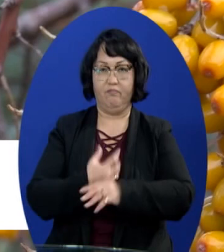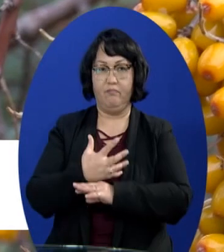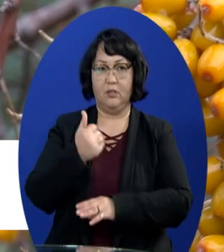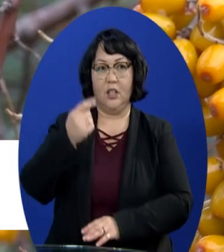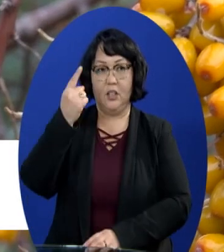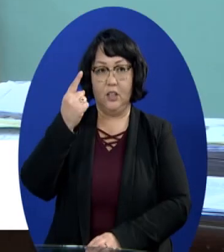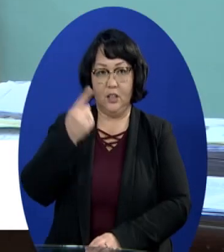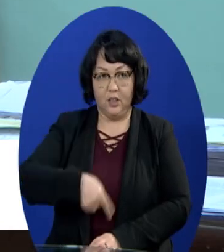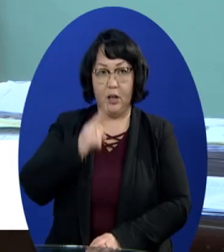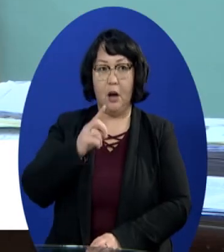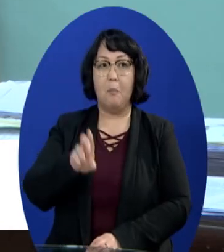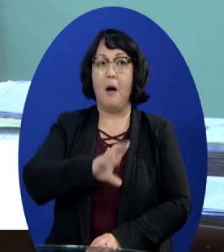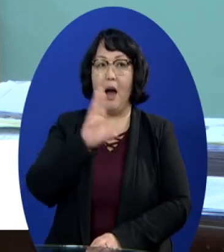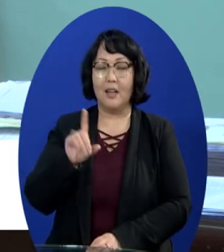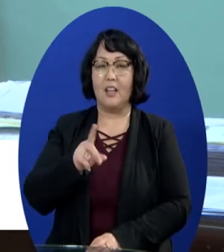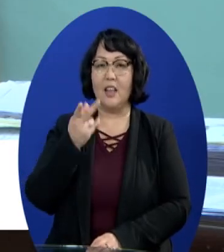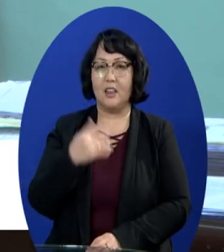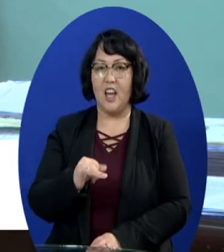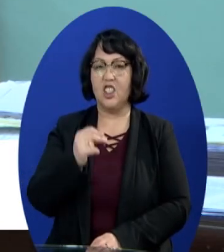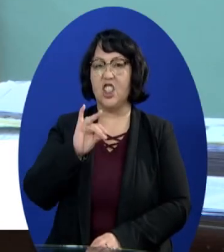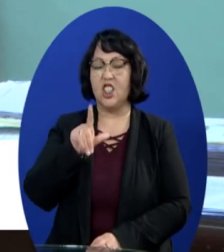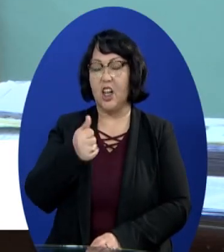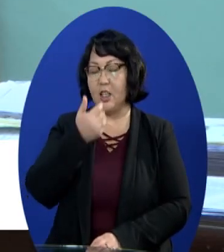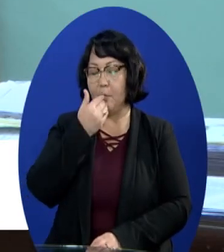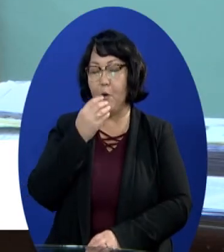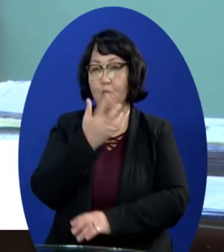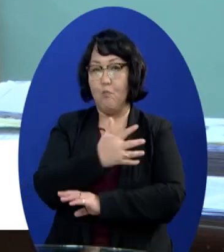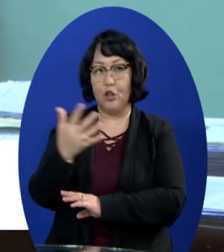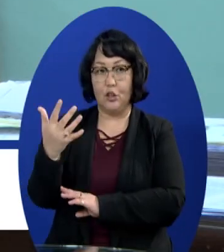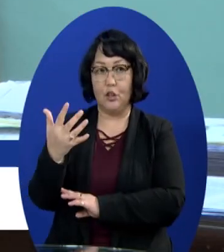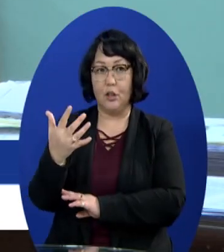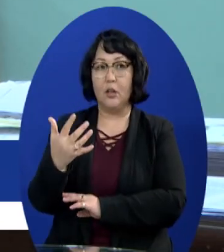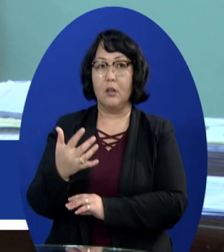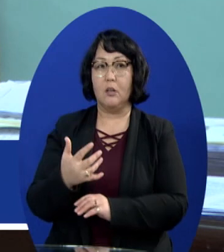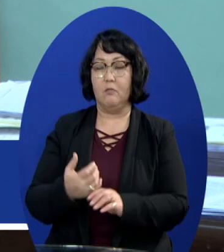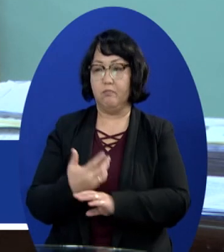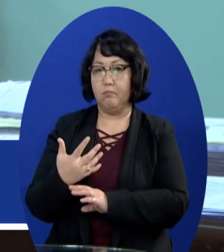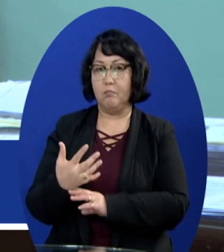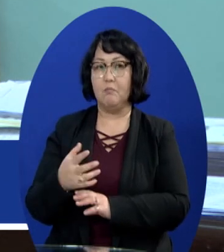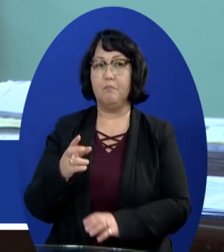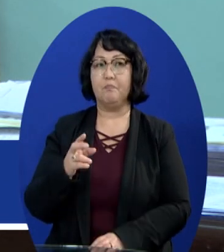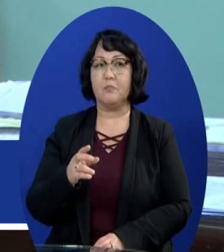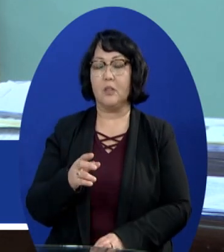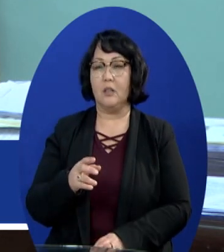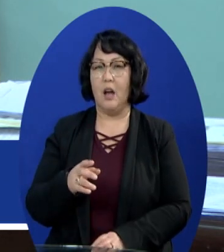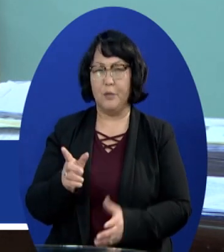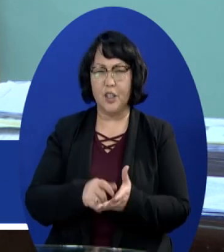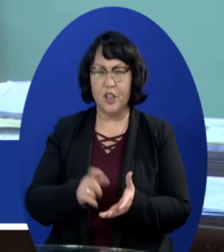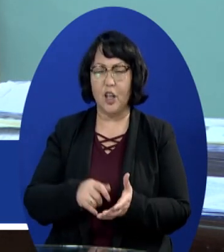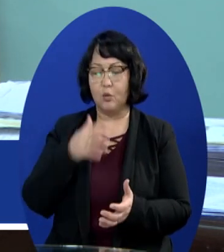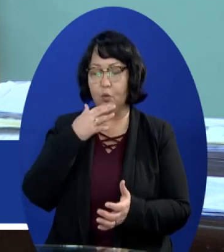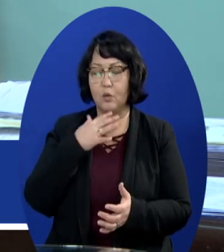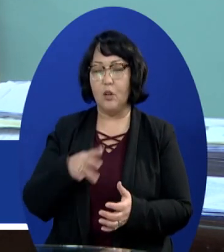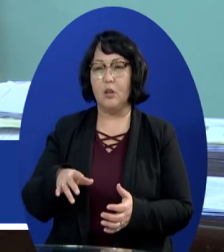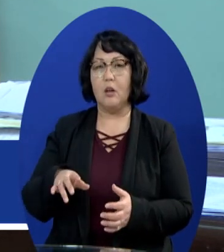дээлт. Жацраган бол бэлчээр талхалдаггүй тийм ээ. Гэдэг талаас нь иргэдэд маш их ойлгуулж хуулга хийж тэгээд одоо дан ганцаар одоо ашиг